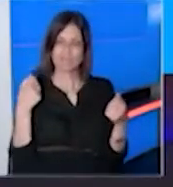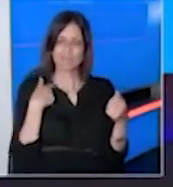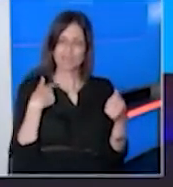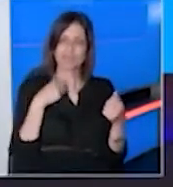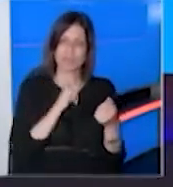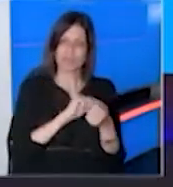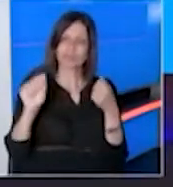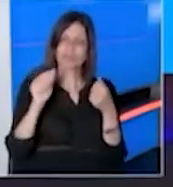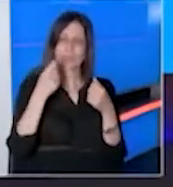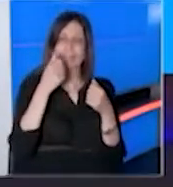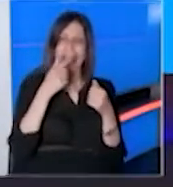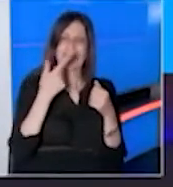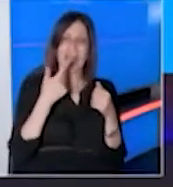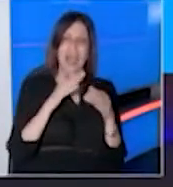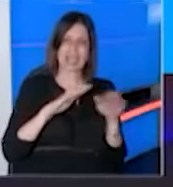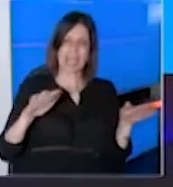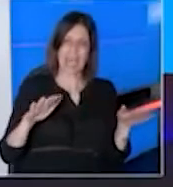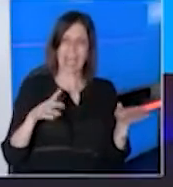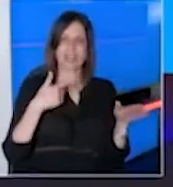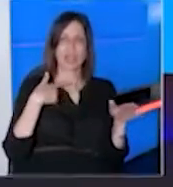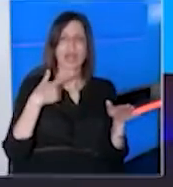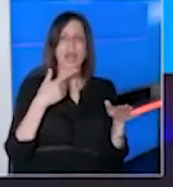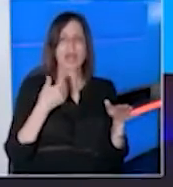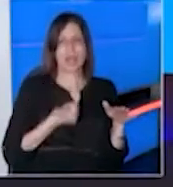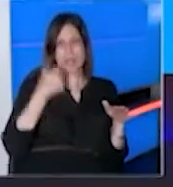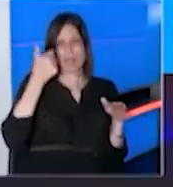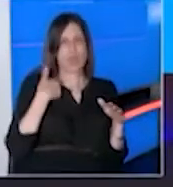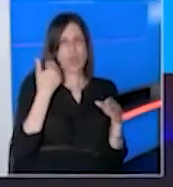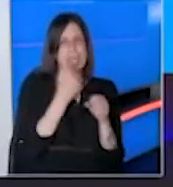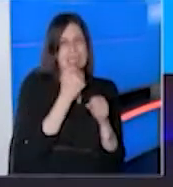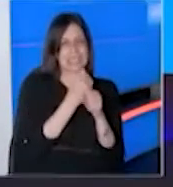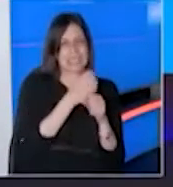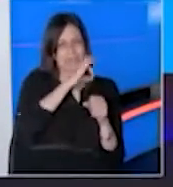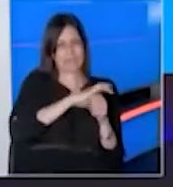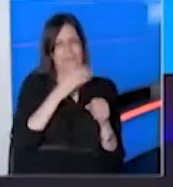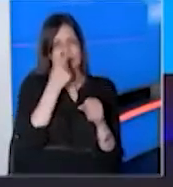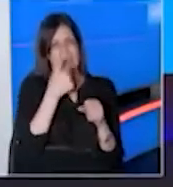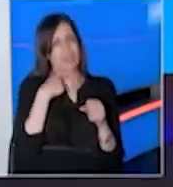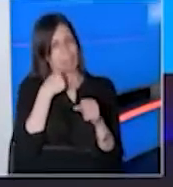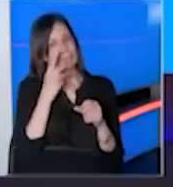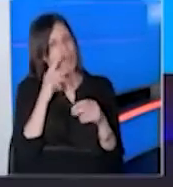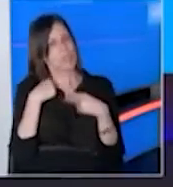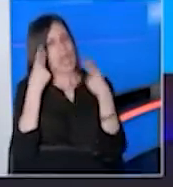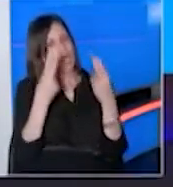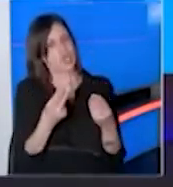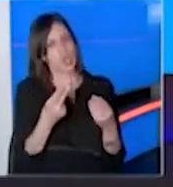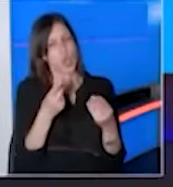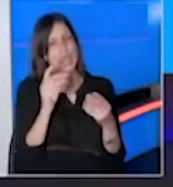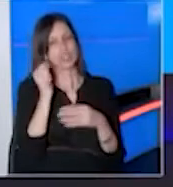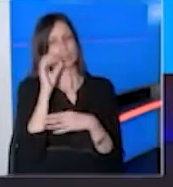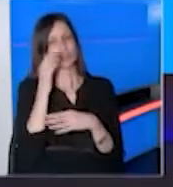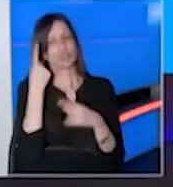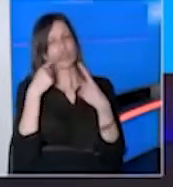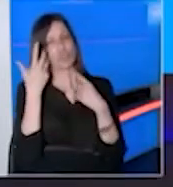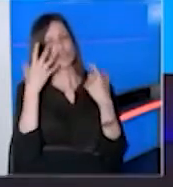הקרקע, כך שממילא הקבלן לא יצטרך לעשות שליש ורביע על המחיר. באתי ואמרתי, בוא ניכנס, בוא נחזור למנגנון הסוציאליסטי של שנות